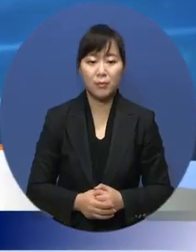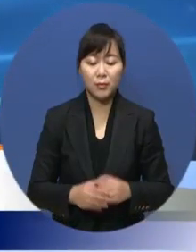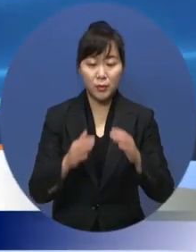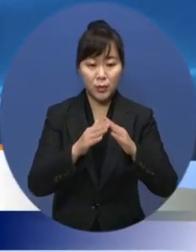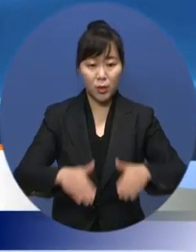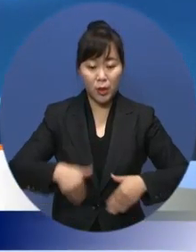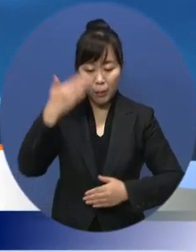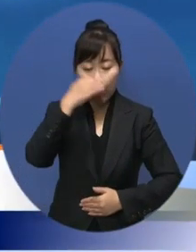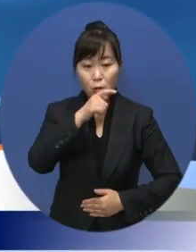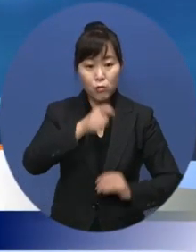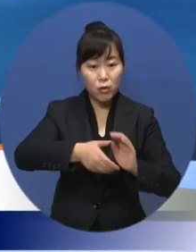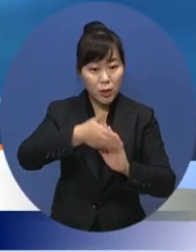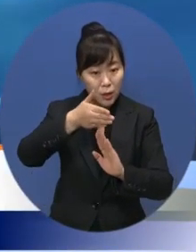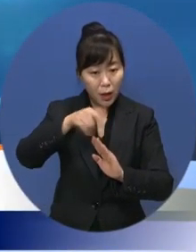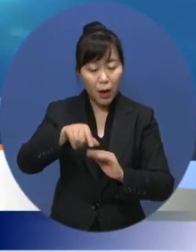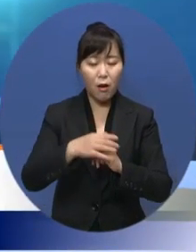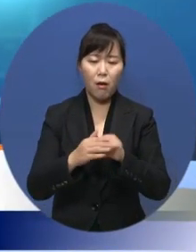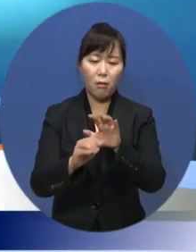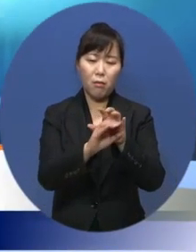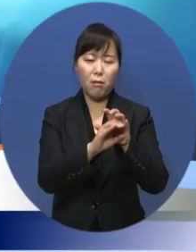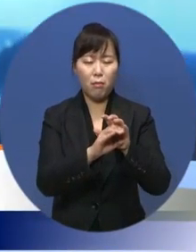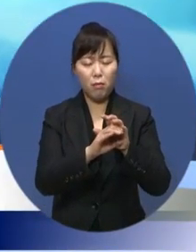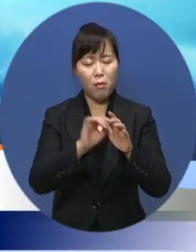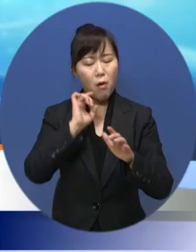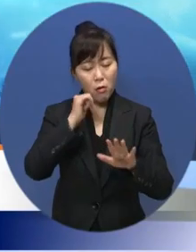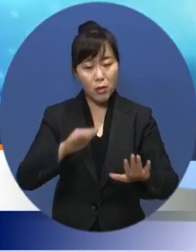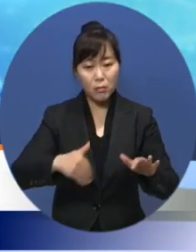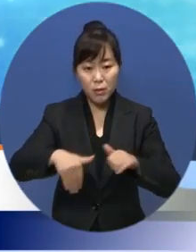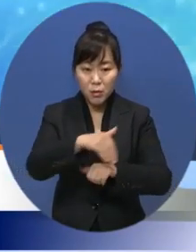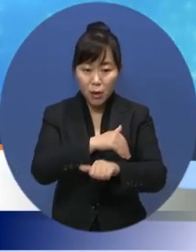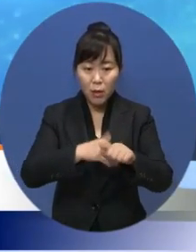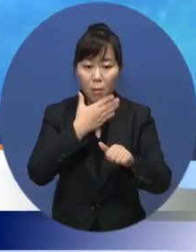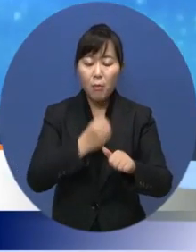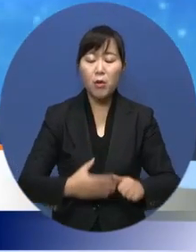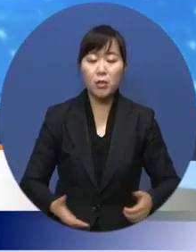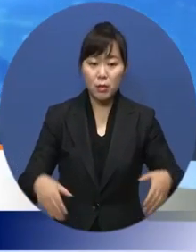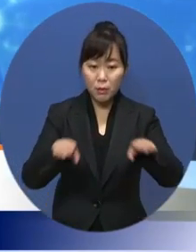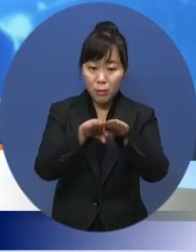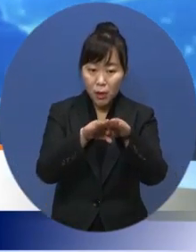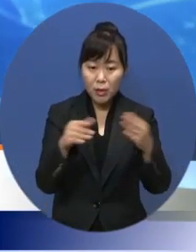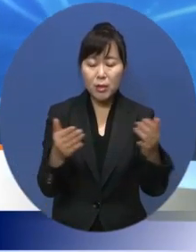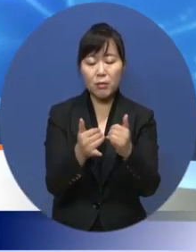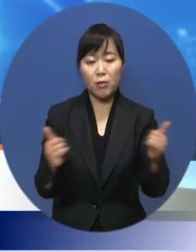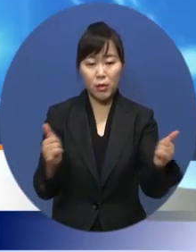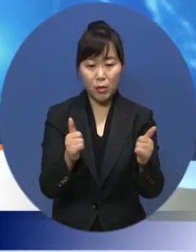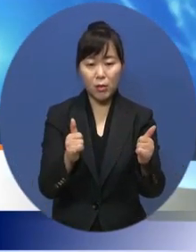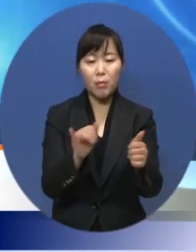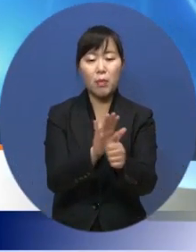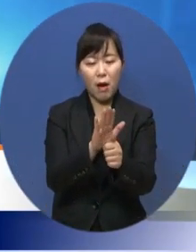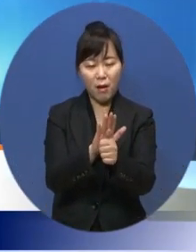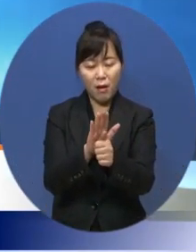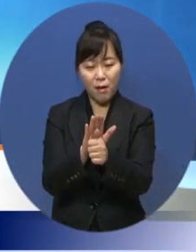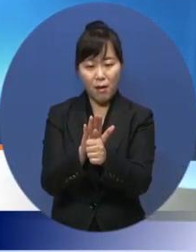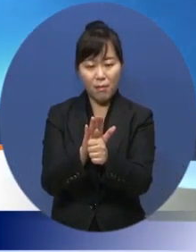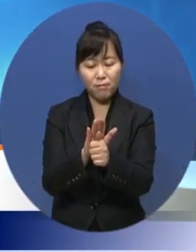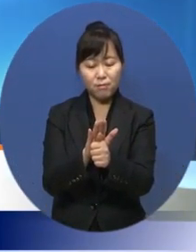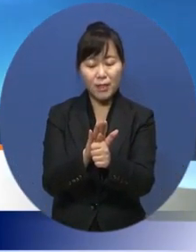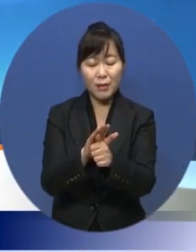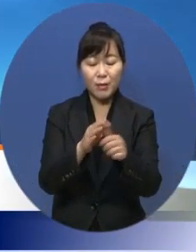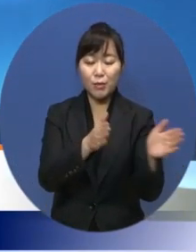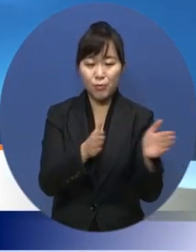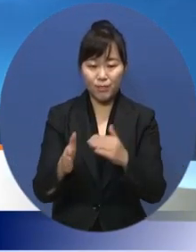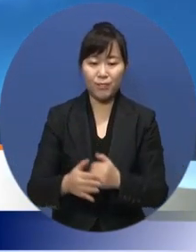전남 여수시가 코로나19로 힘든 시기를 보내고 있는 복지시설 종사자들을 격려하는 자리를 마련했습니다.